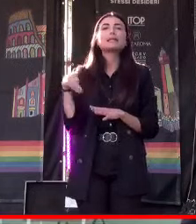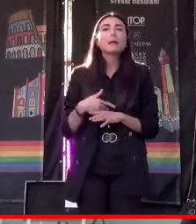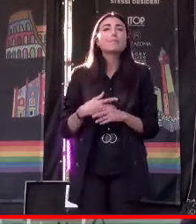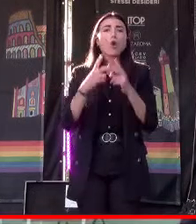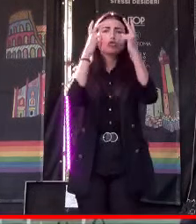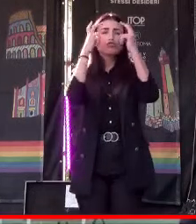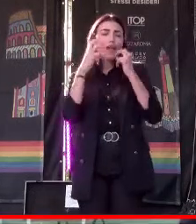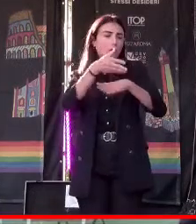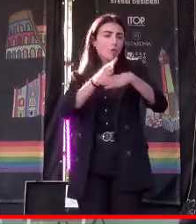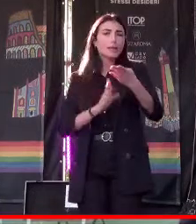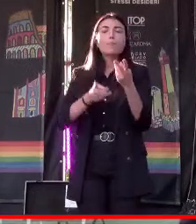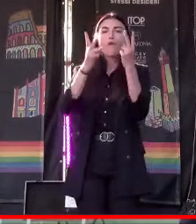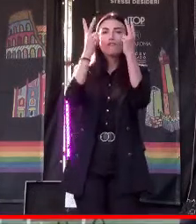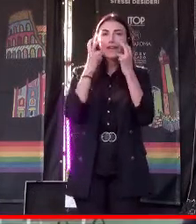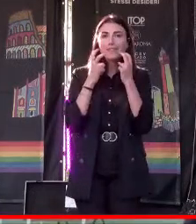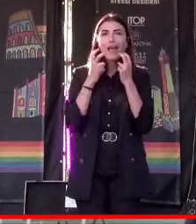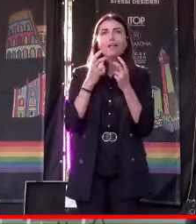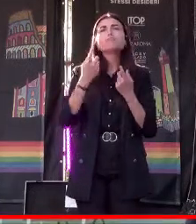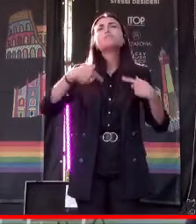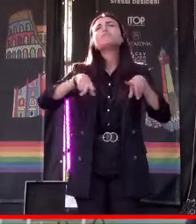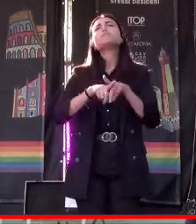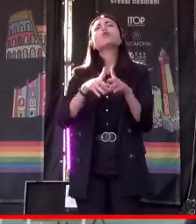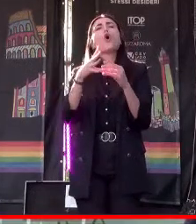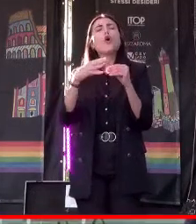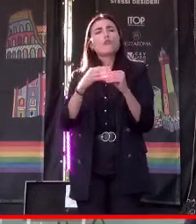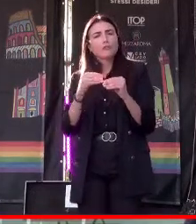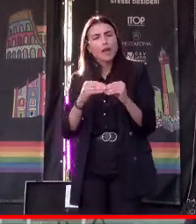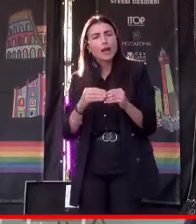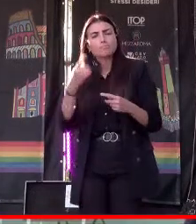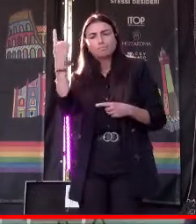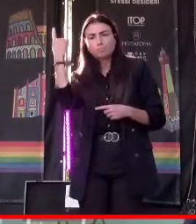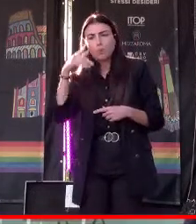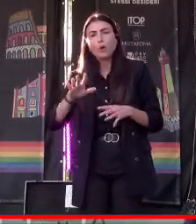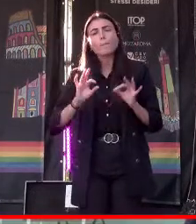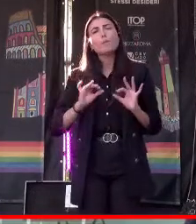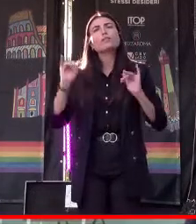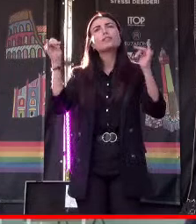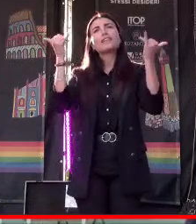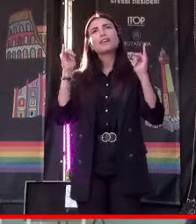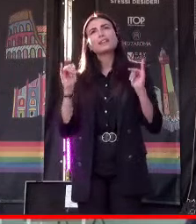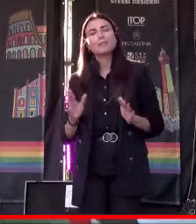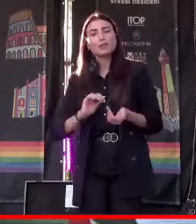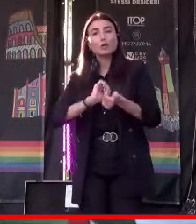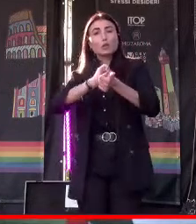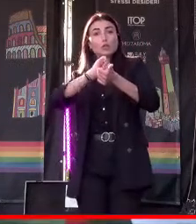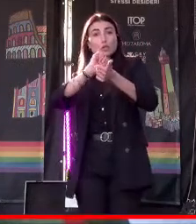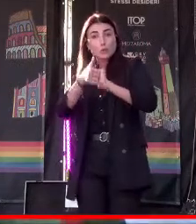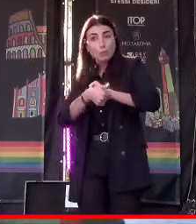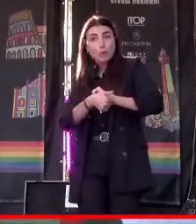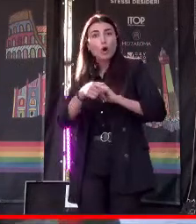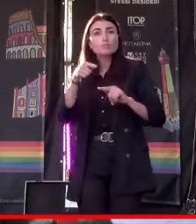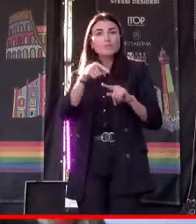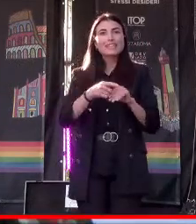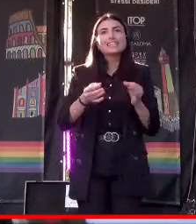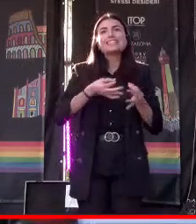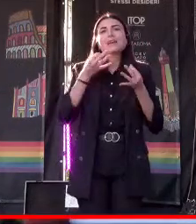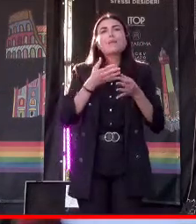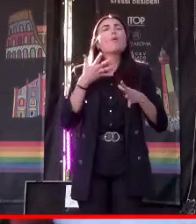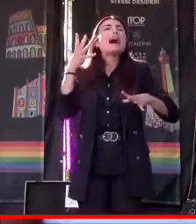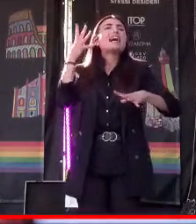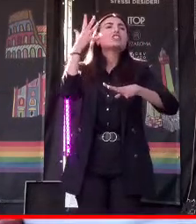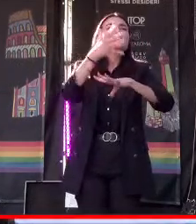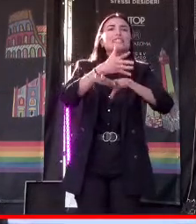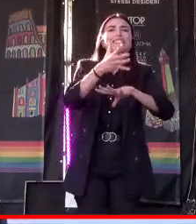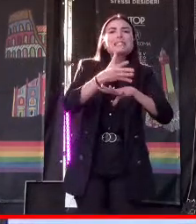proprio territorio. Noi lo facciamo anche sul divertimento, quindi sullo sport, il rendere fruibili gli ausili dello sport adattato a